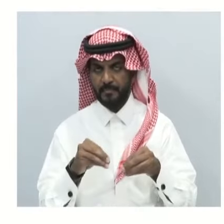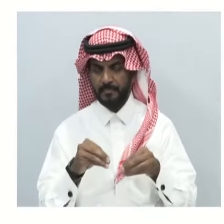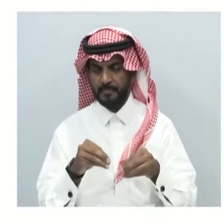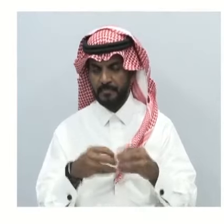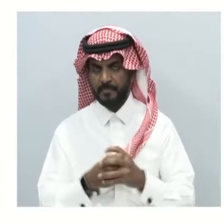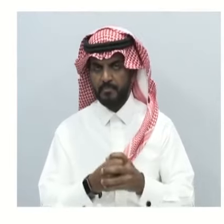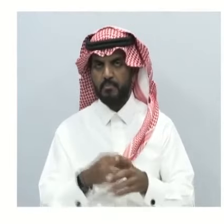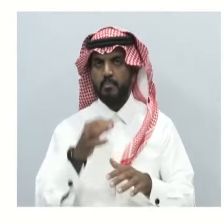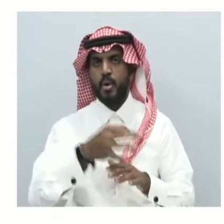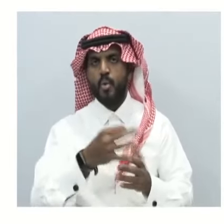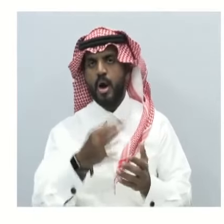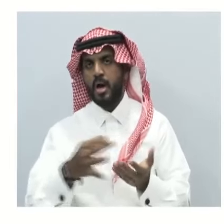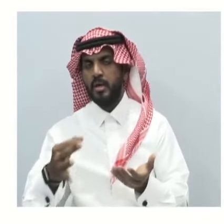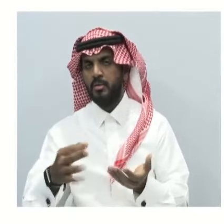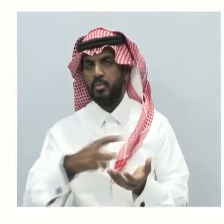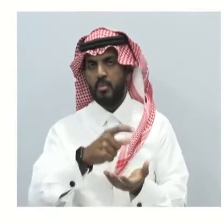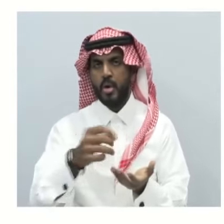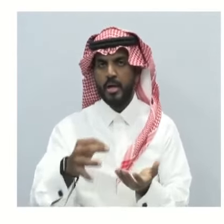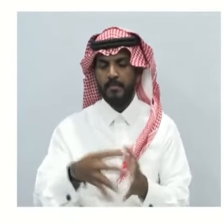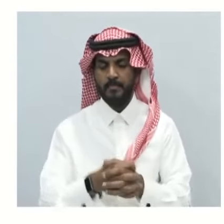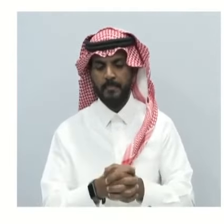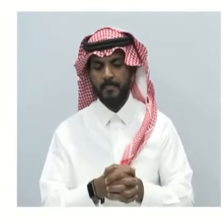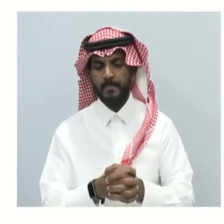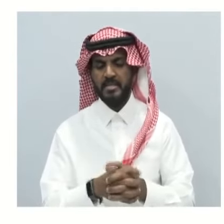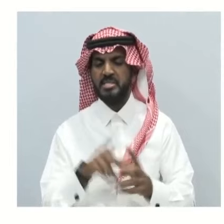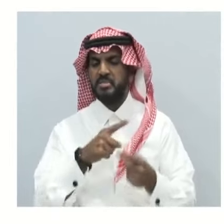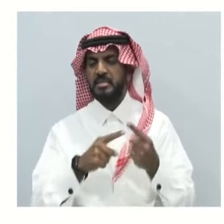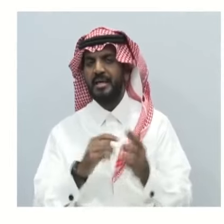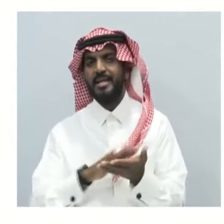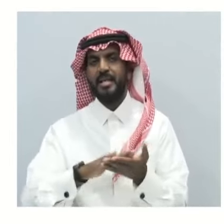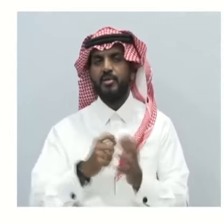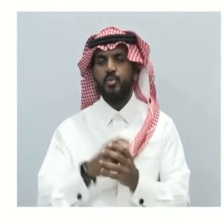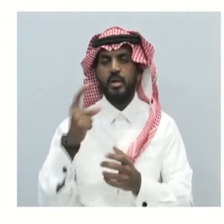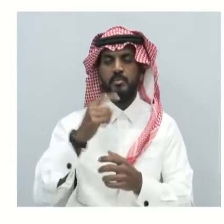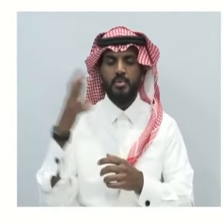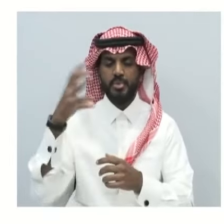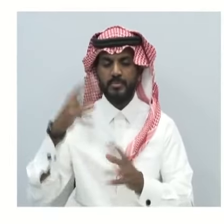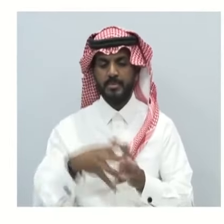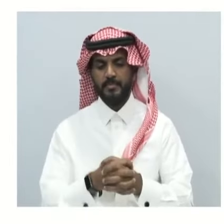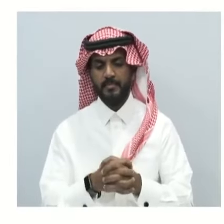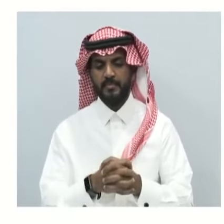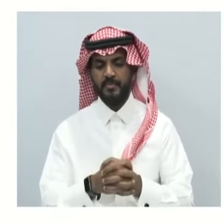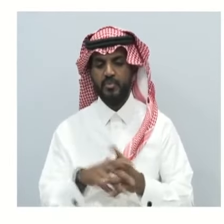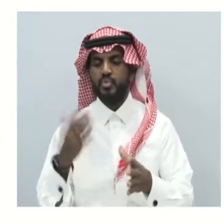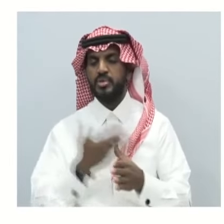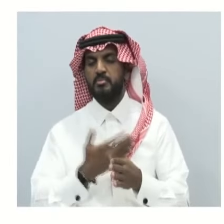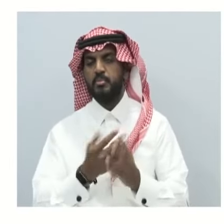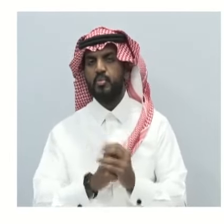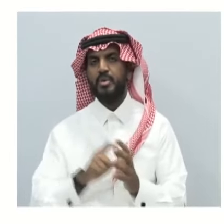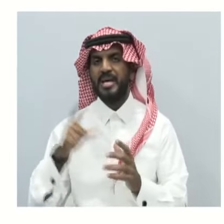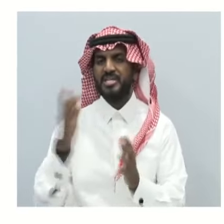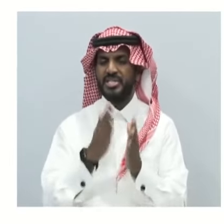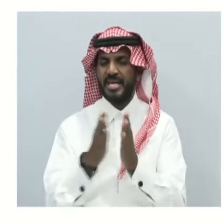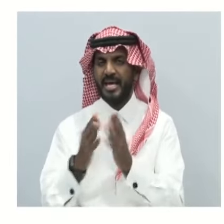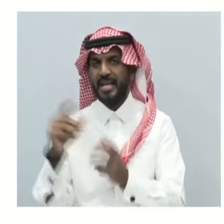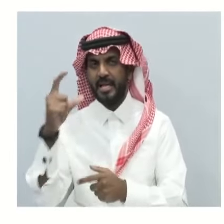تحدثنا عن المواقع النسبيه للارض والقمر والشمس وكيف تسبب ظهور اطوار القمر